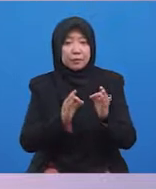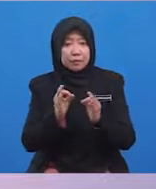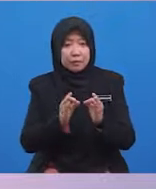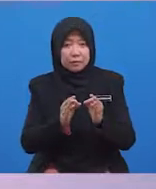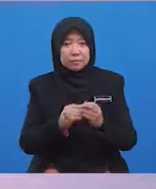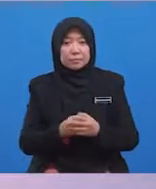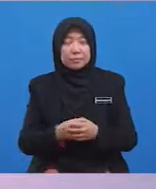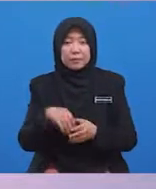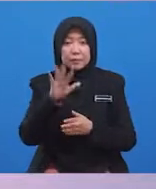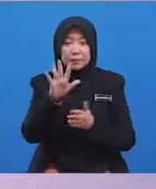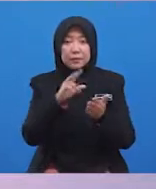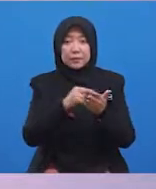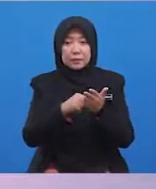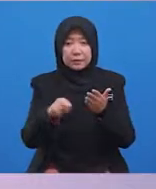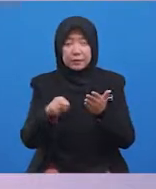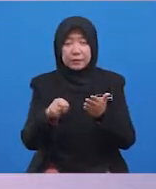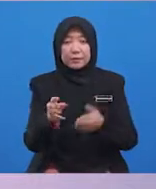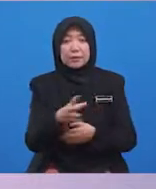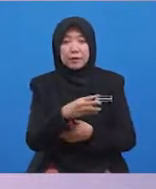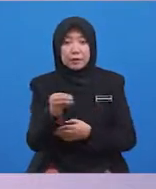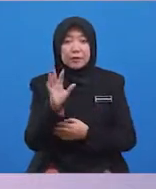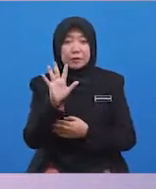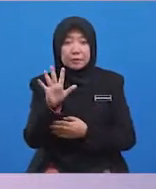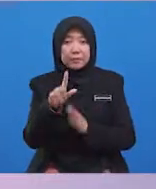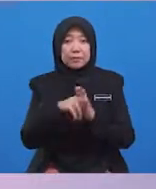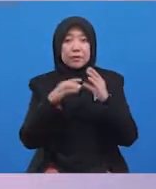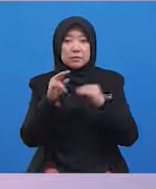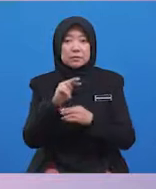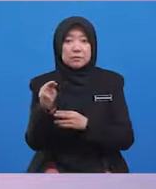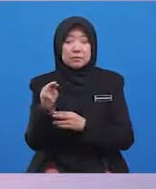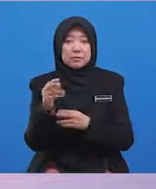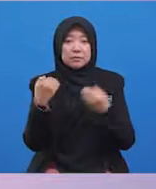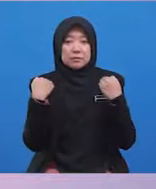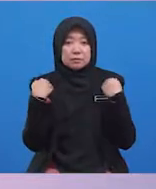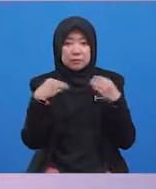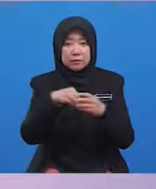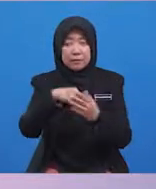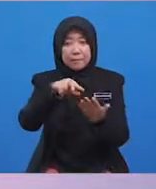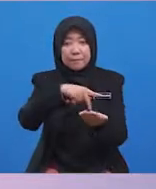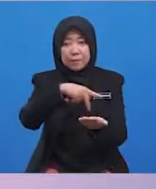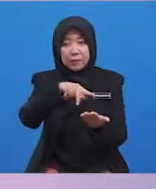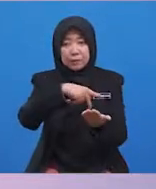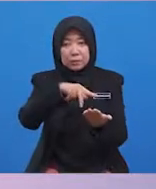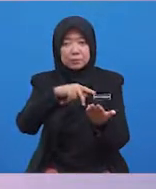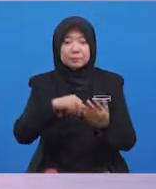sekurang-kurangnya lima nilai dan lima pengajaran yang terdapat dalam pantun.